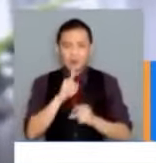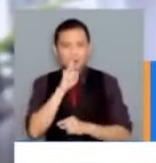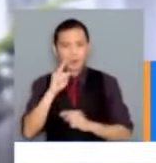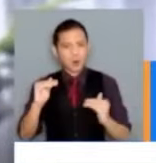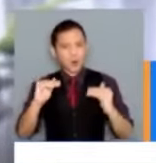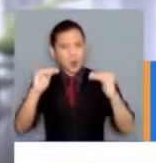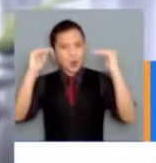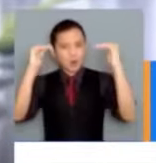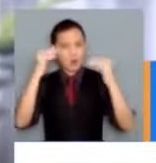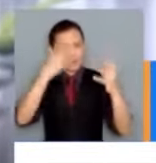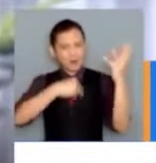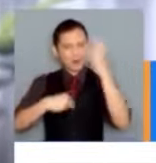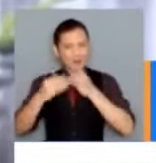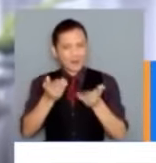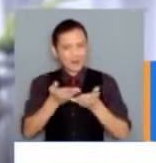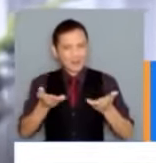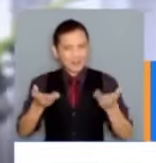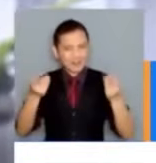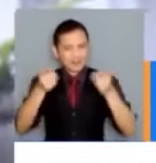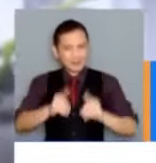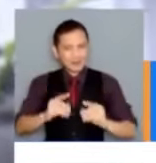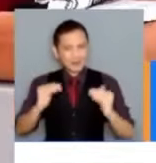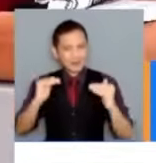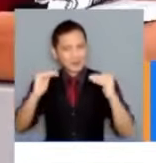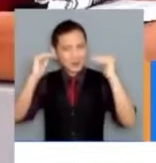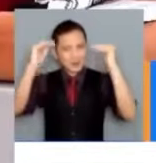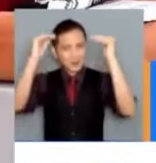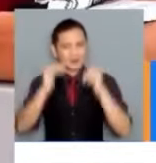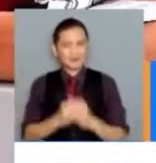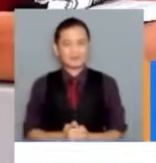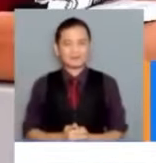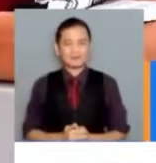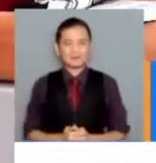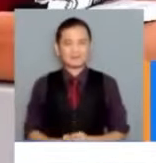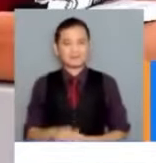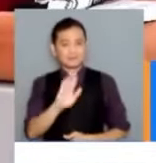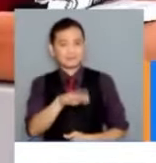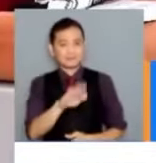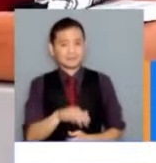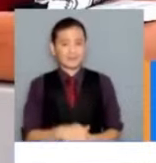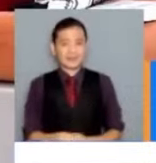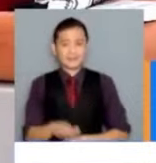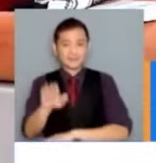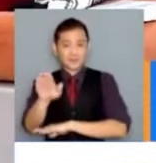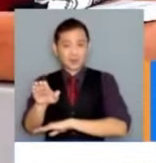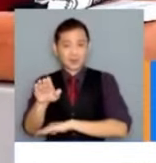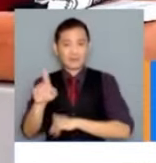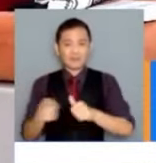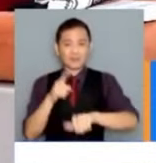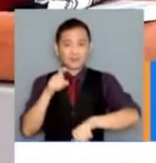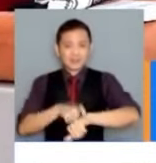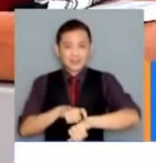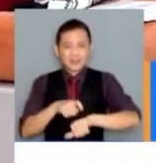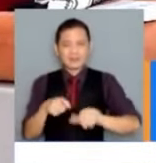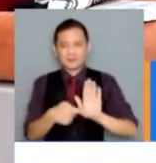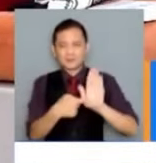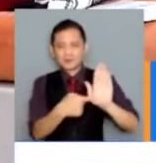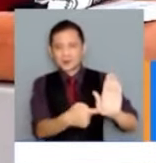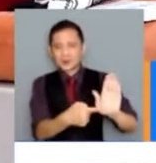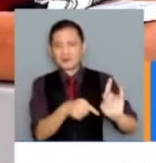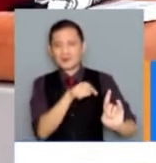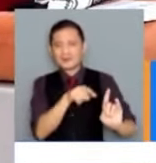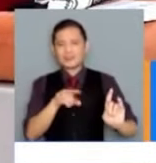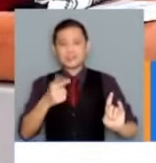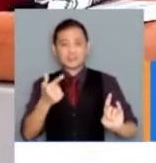Yan. Okay. Eto pero... Ito pa. O yan, Lynn. Oh, yeah, kasi after nung first airing niyo sa GMA, anong pinag-usapan niyo ng mga co-host ko